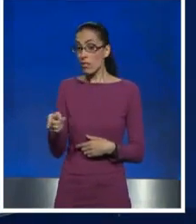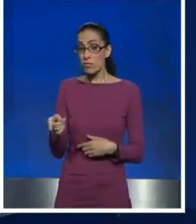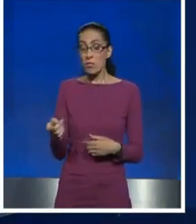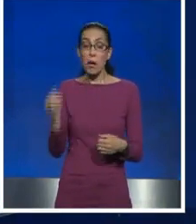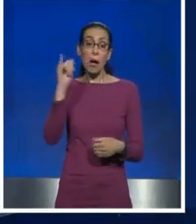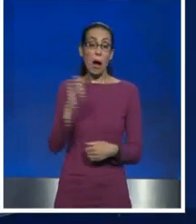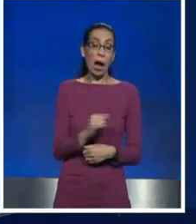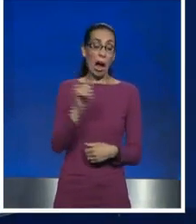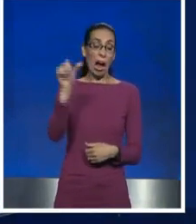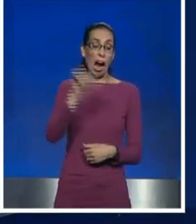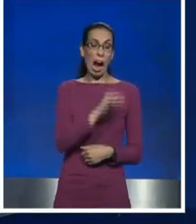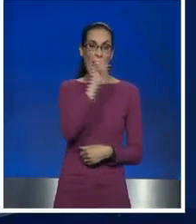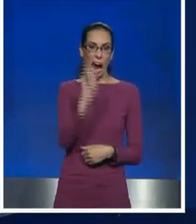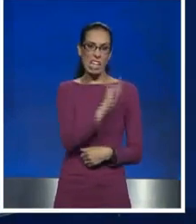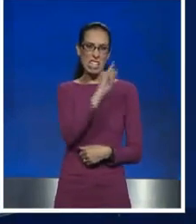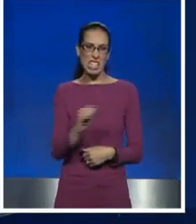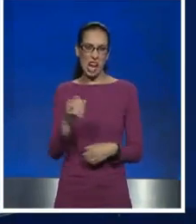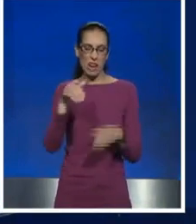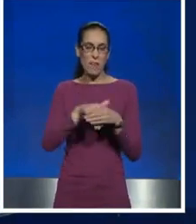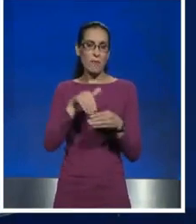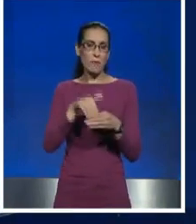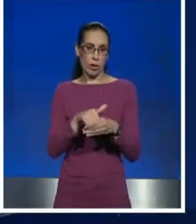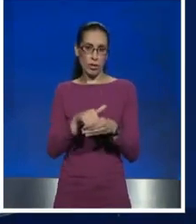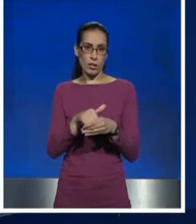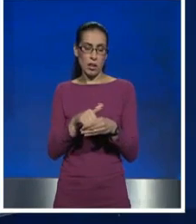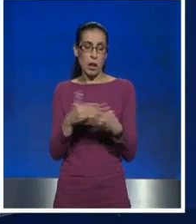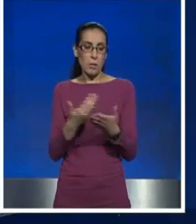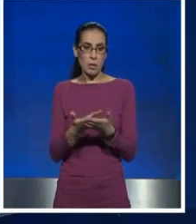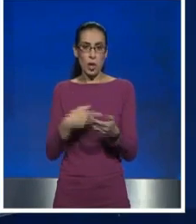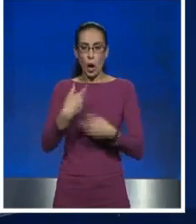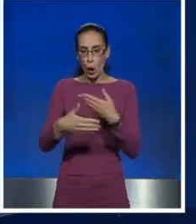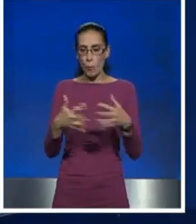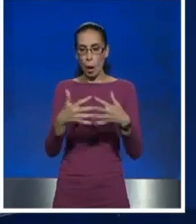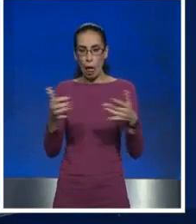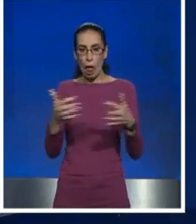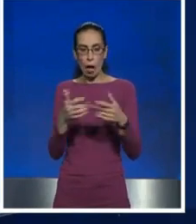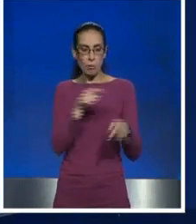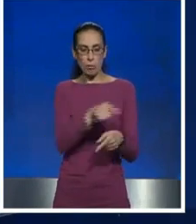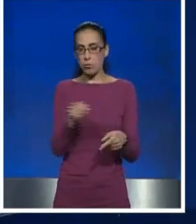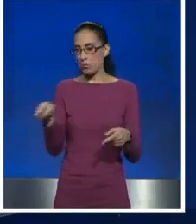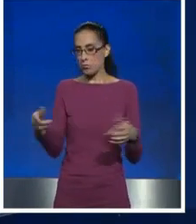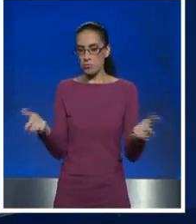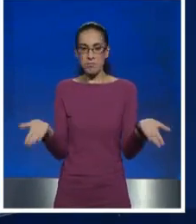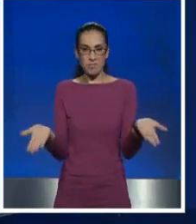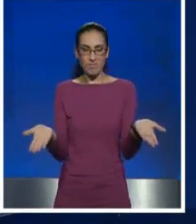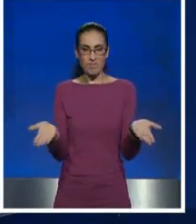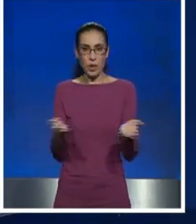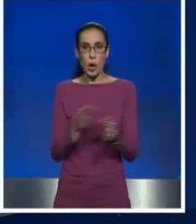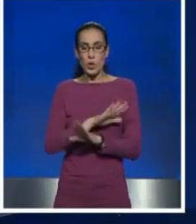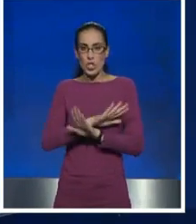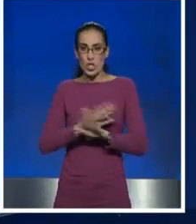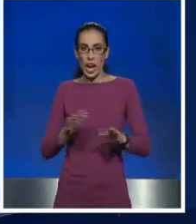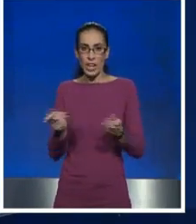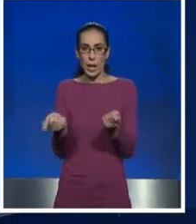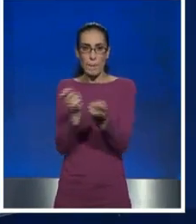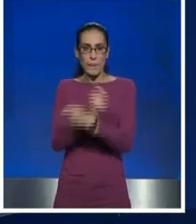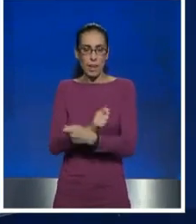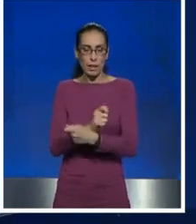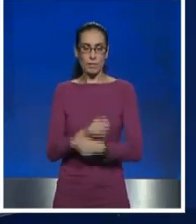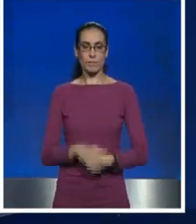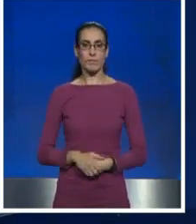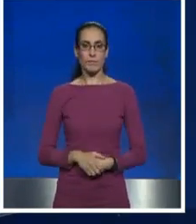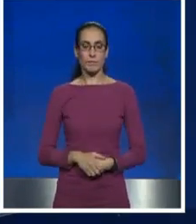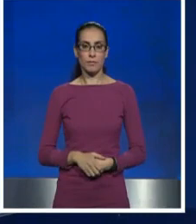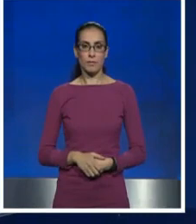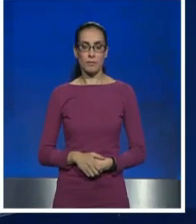l-vot tiegħek. Ħalli l-logħba tibqa' bejniethom biss u ma jinbidel xejn.